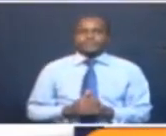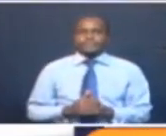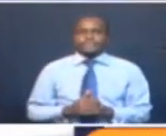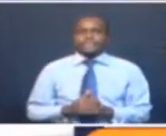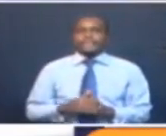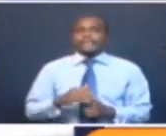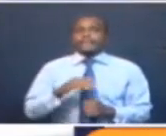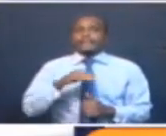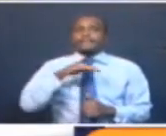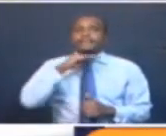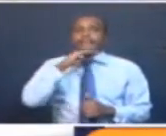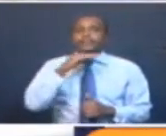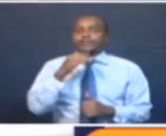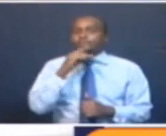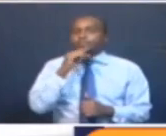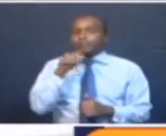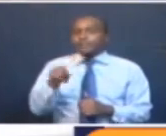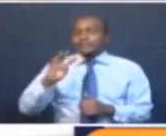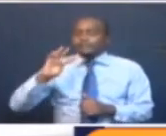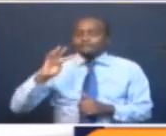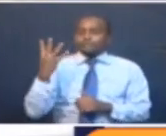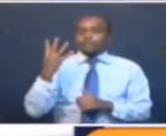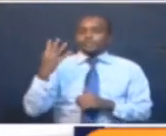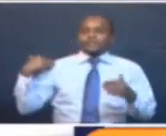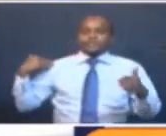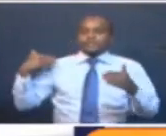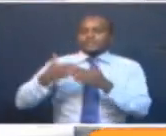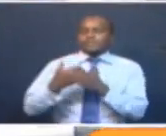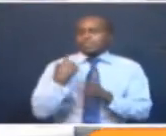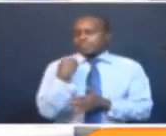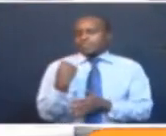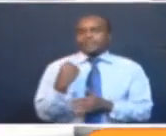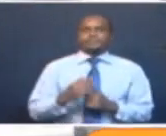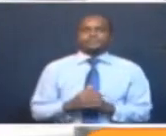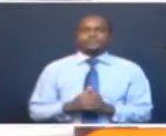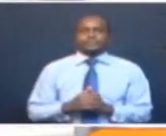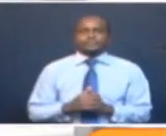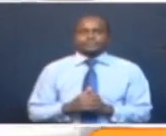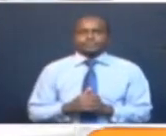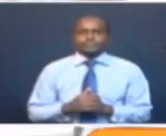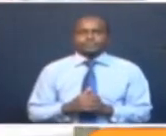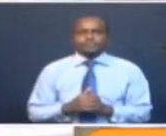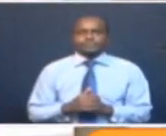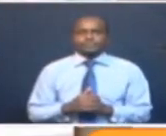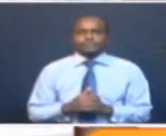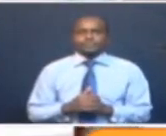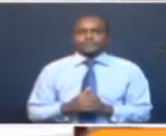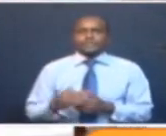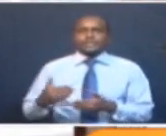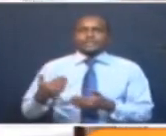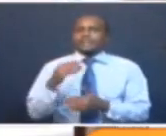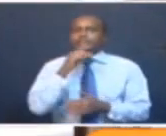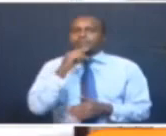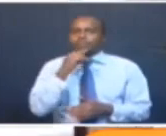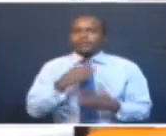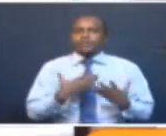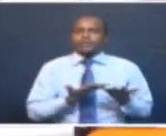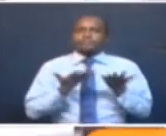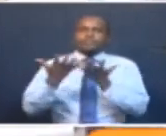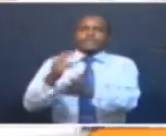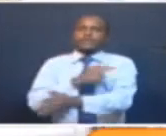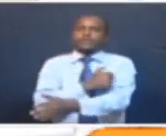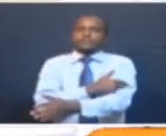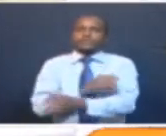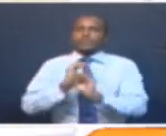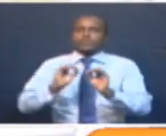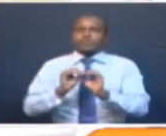Kifo cha kijana huyo kikidaiwa kuwa cha 4 katika miaka ya hivi punde. Nini ukatili? Mtoto hakuna hospitali alipelekwa. Mama mwenyewe anaambiwa